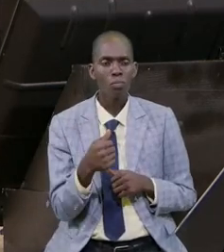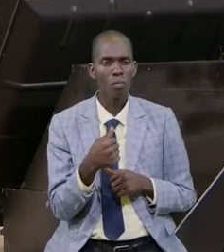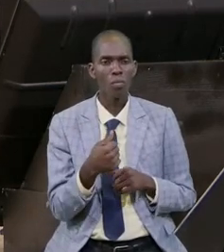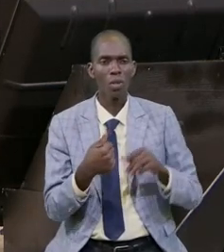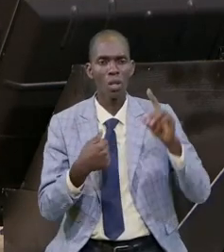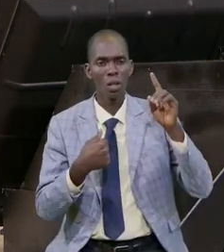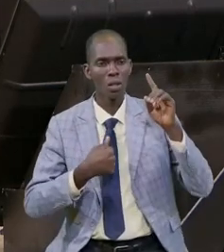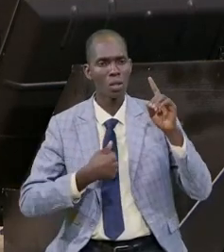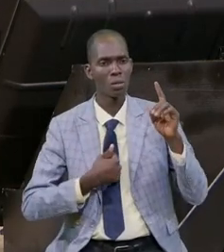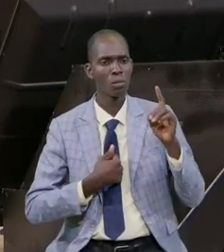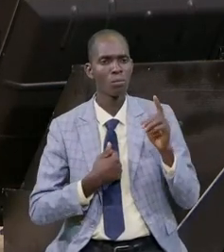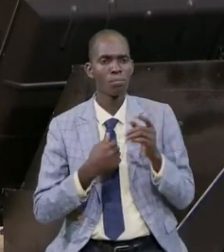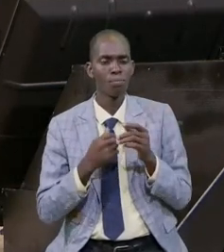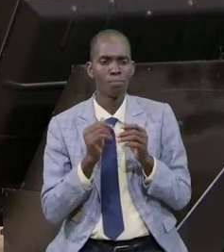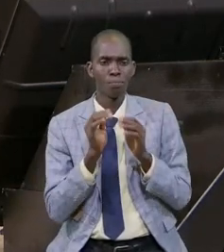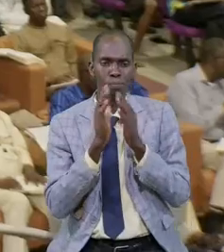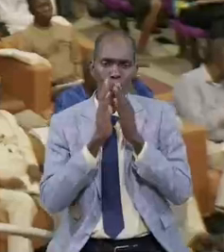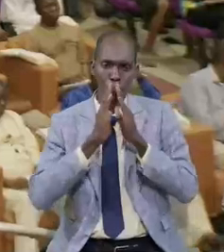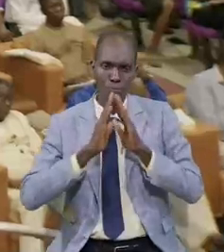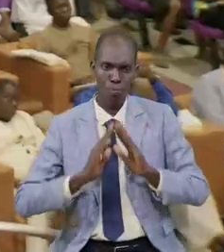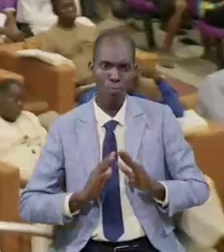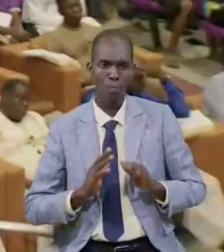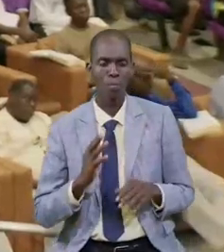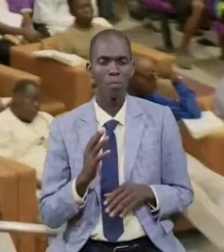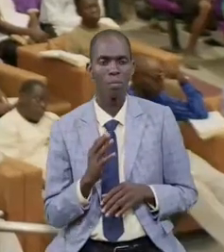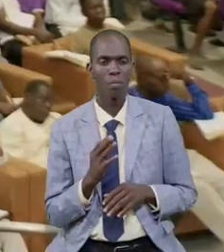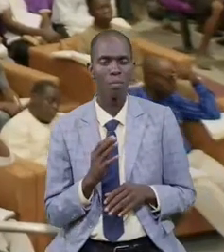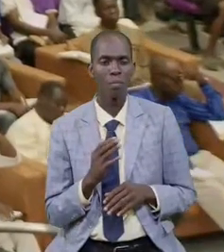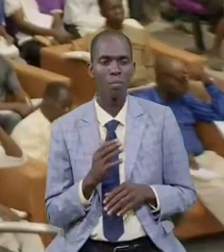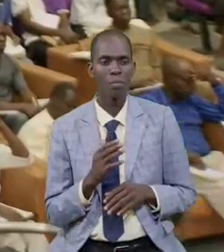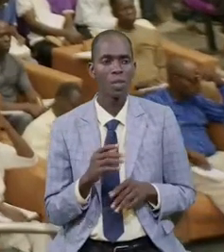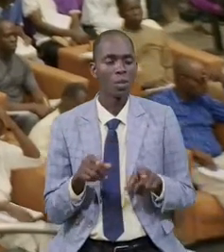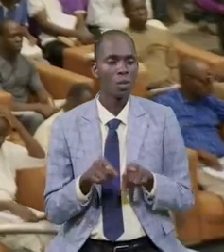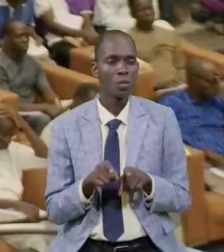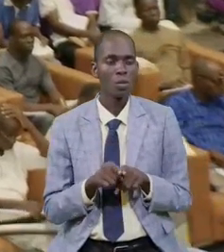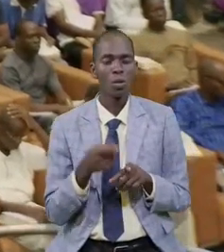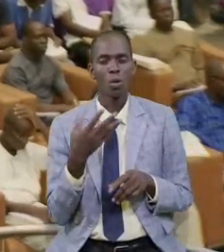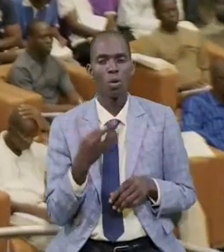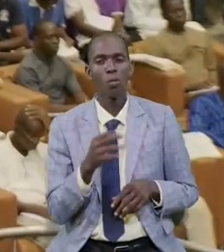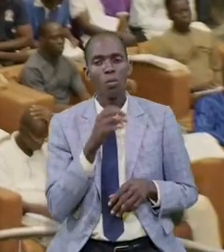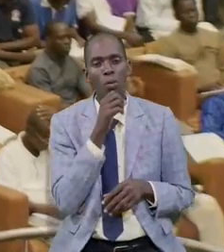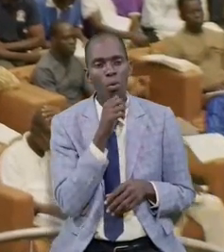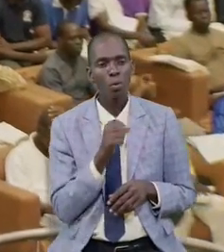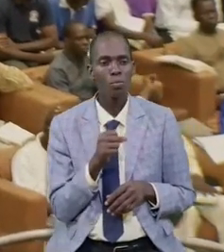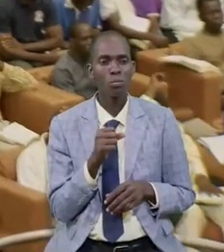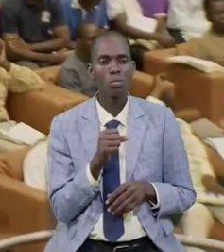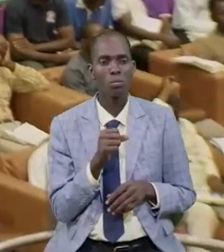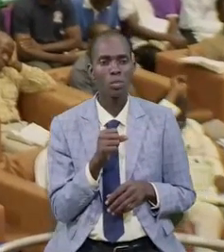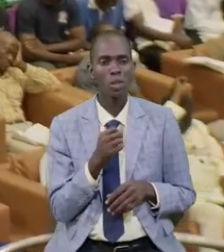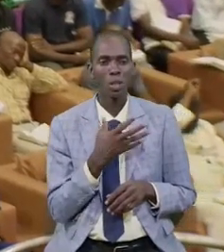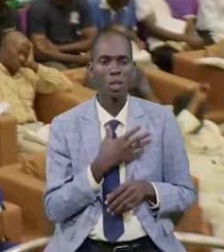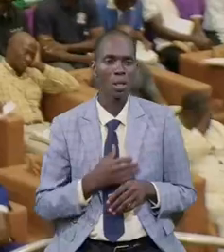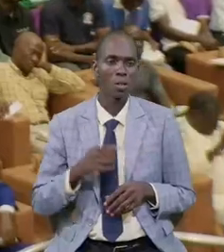Est-ce que je ne garde pas le silence? Et depuis